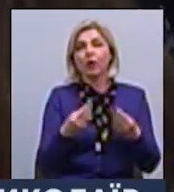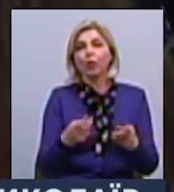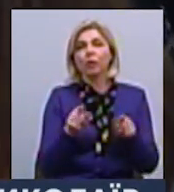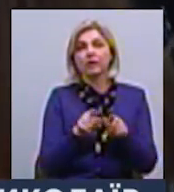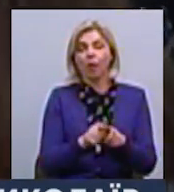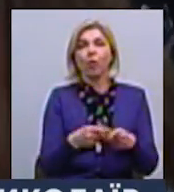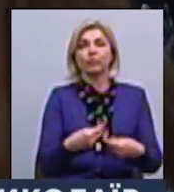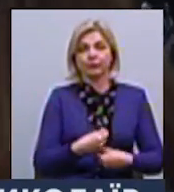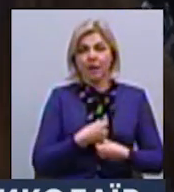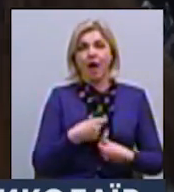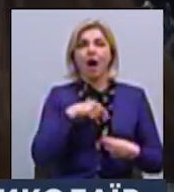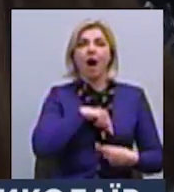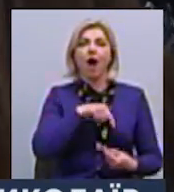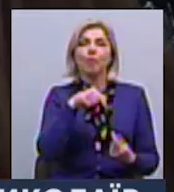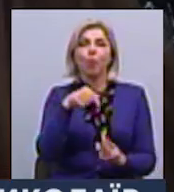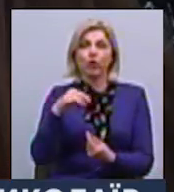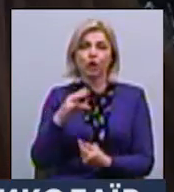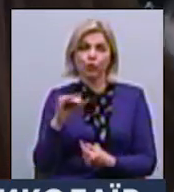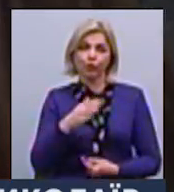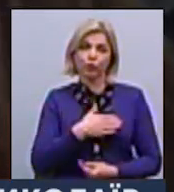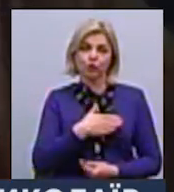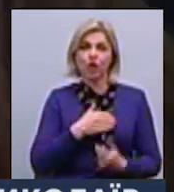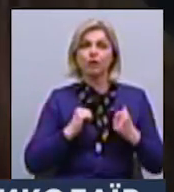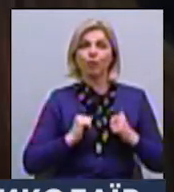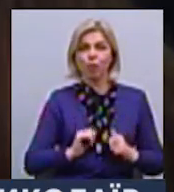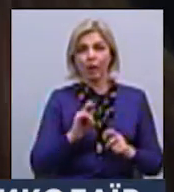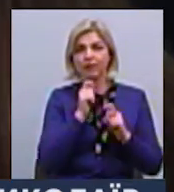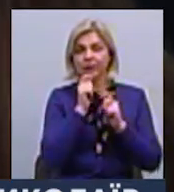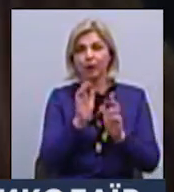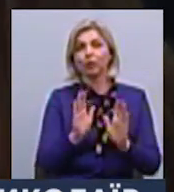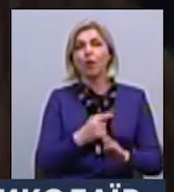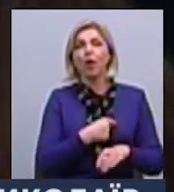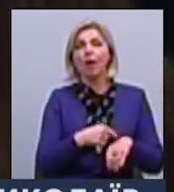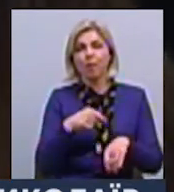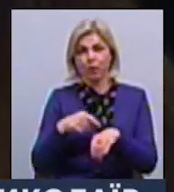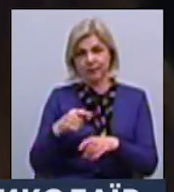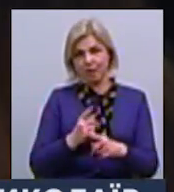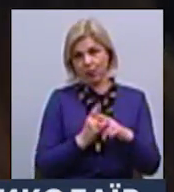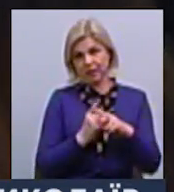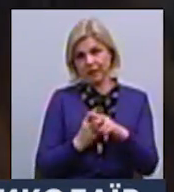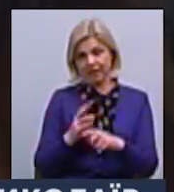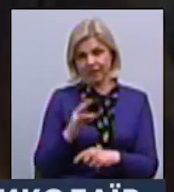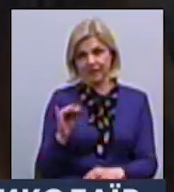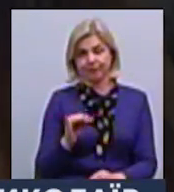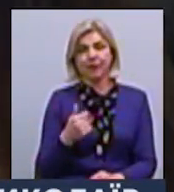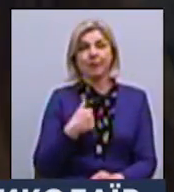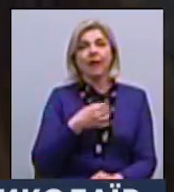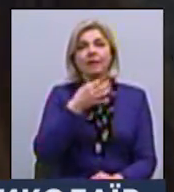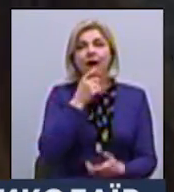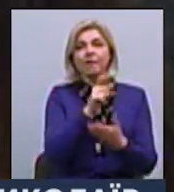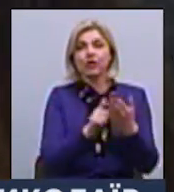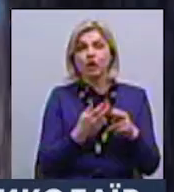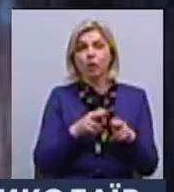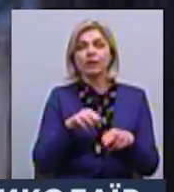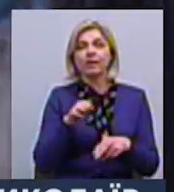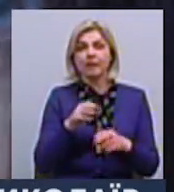таку гармонію в душі, якийсь спокій і дарують лише позитивні емоції. Мені подобаються вірші, котрі Тетяна